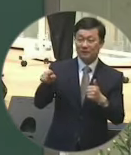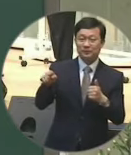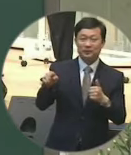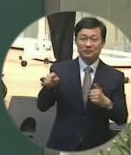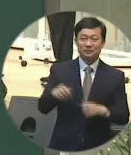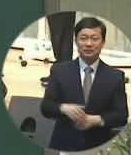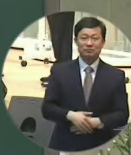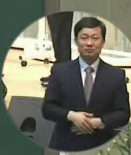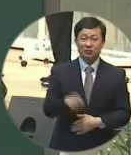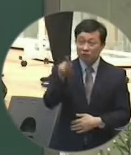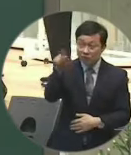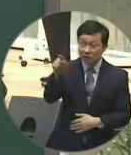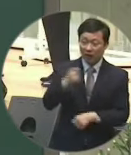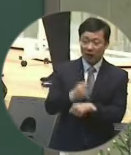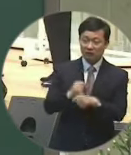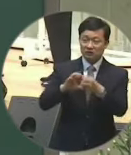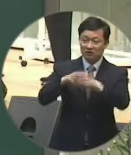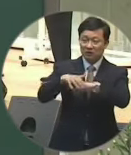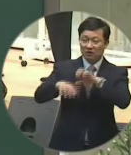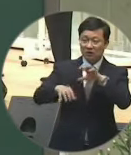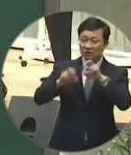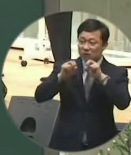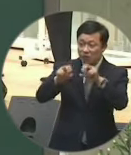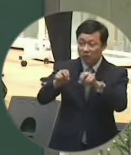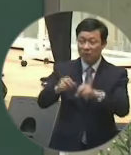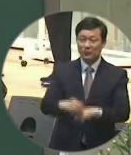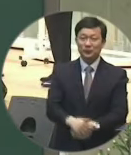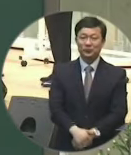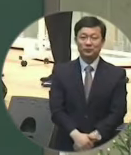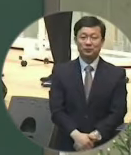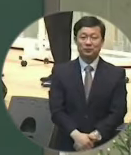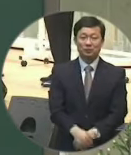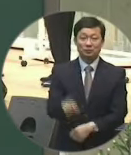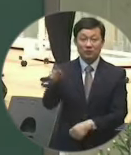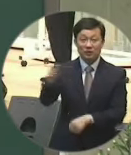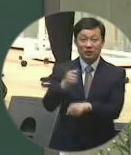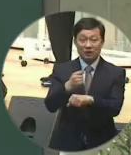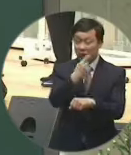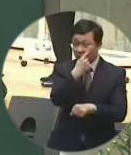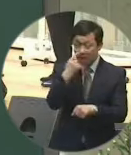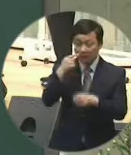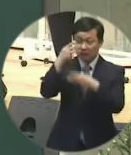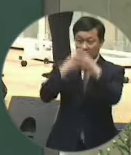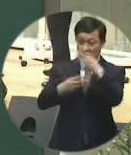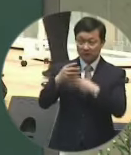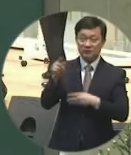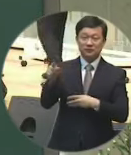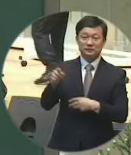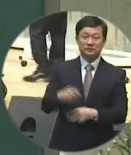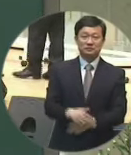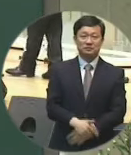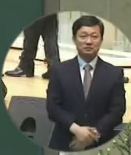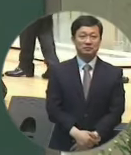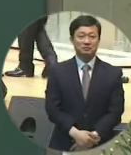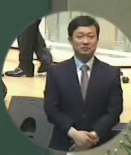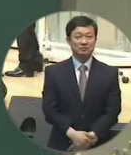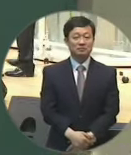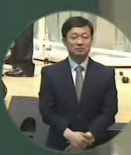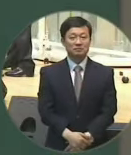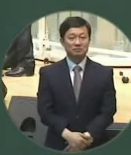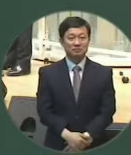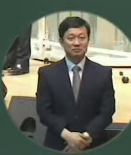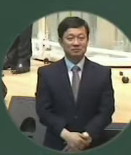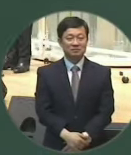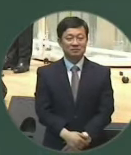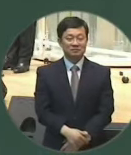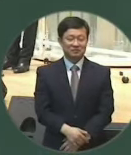general assembly like this. 이거 하는 세계 현장. And we need the world fields to be like. 이거 this. 이거 하기 위한 remnant. And we need remnants to arise like this.